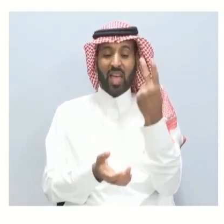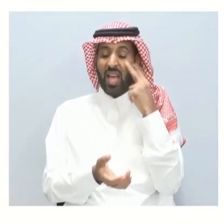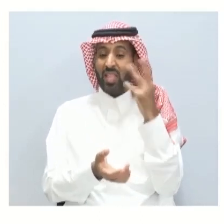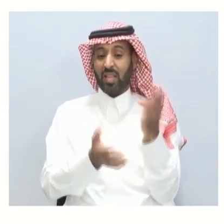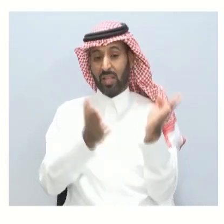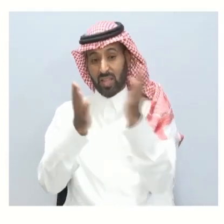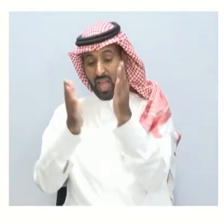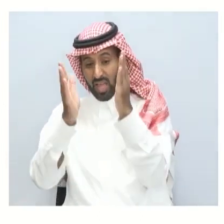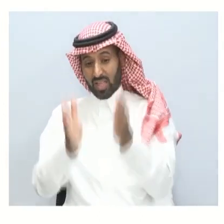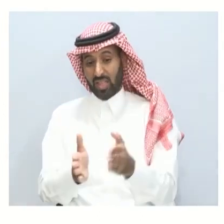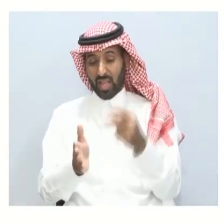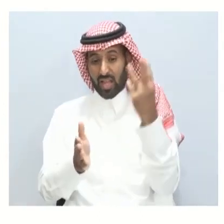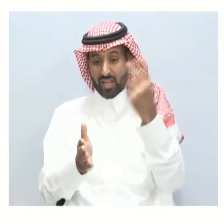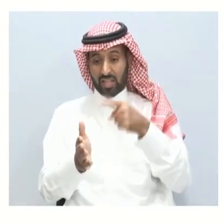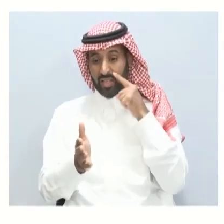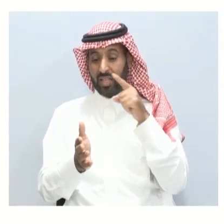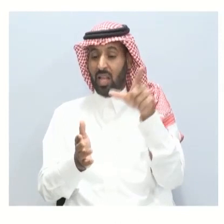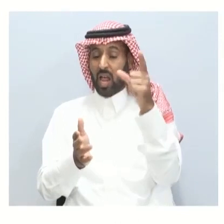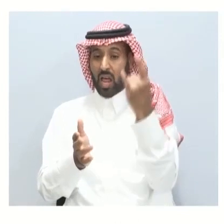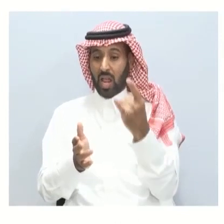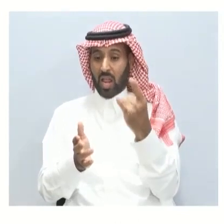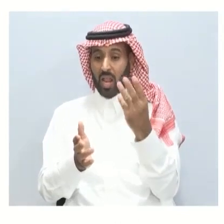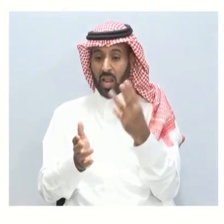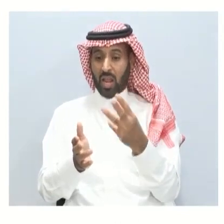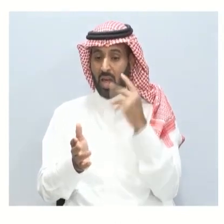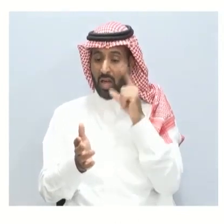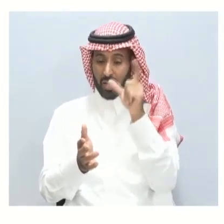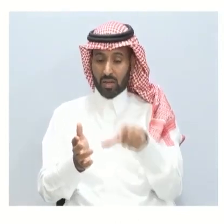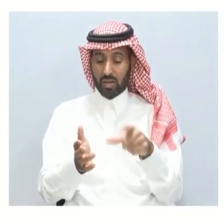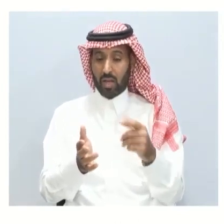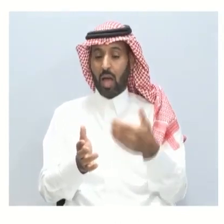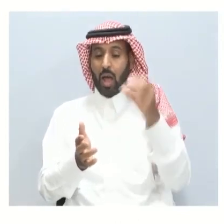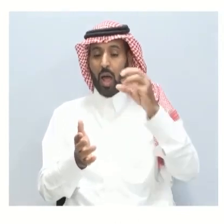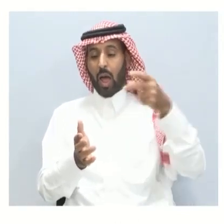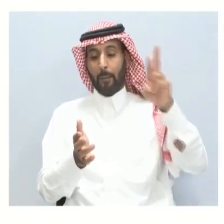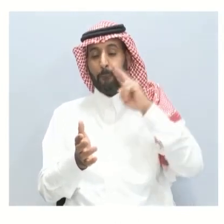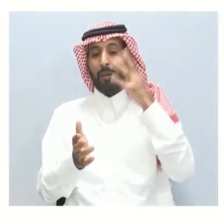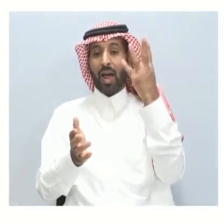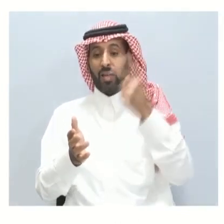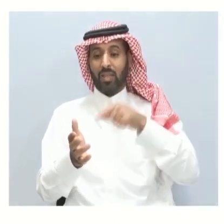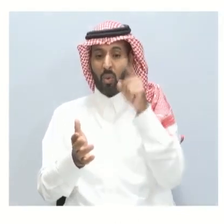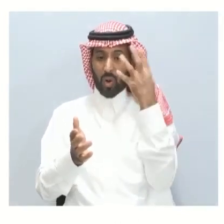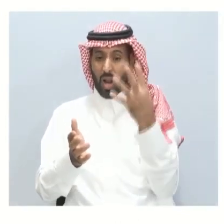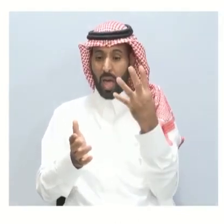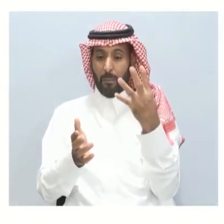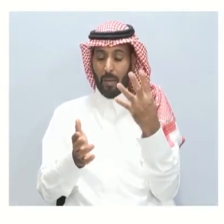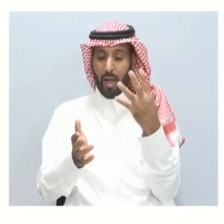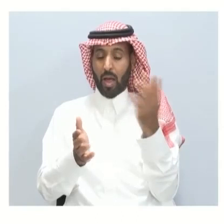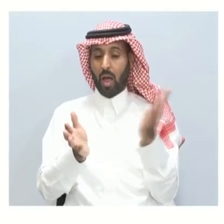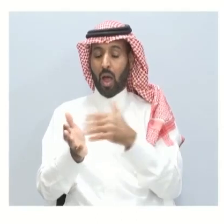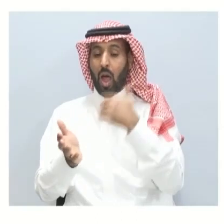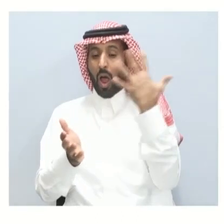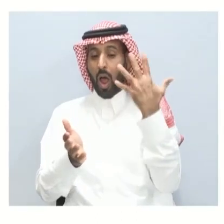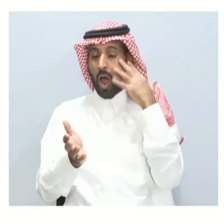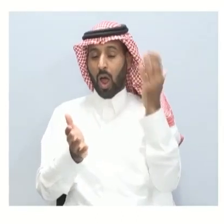الثالثه عشر او تكتب احيانا الثالثه الكربون في الرابع عشر او الرابعه النيتروجين في